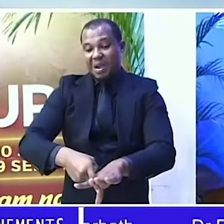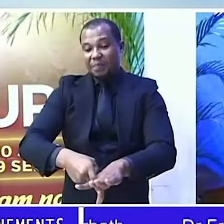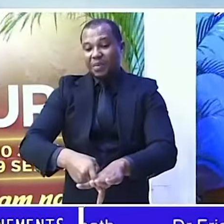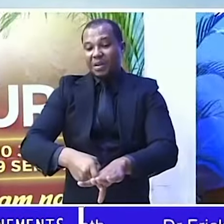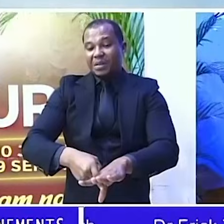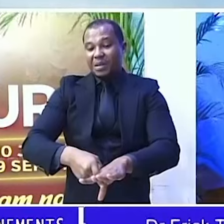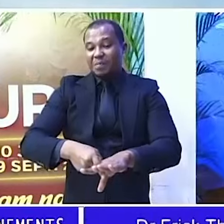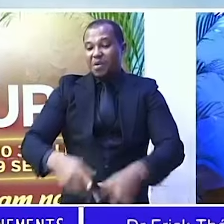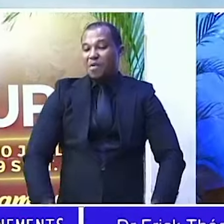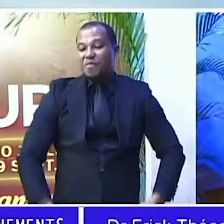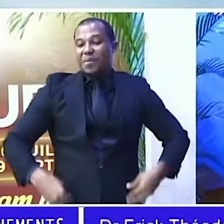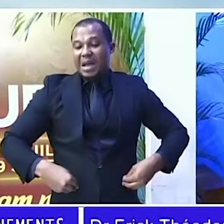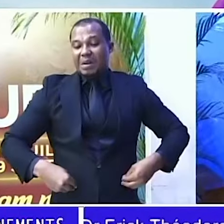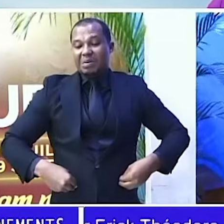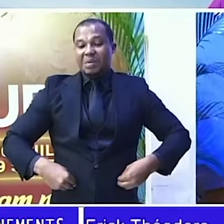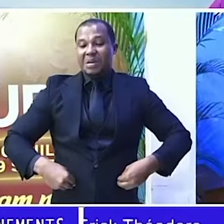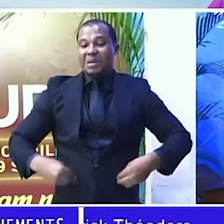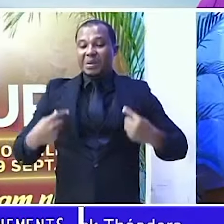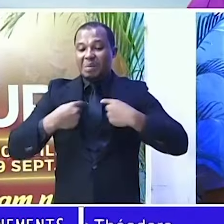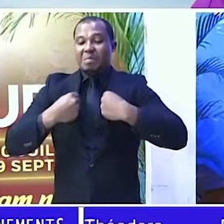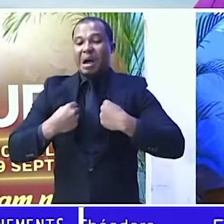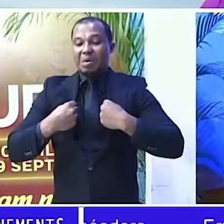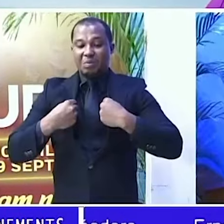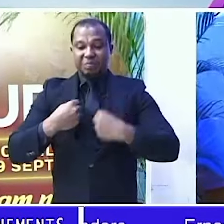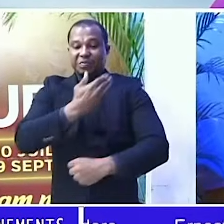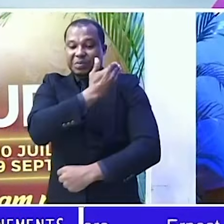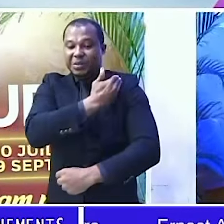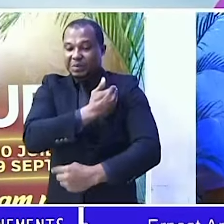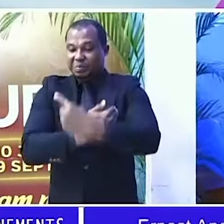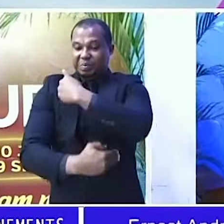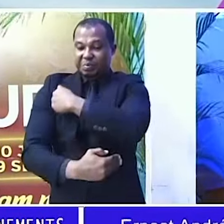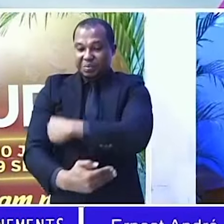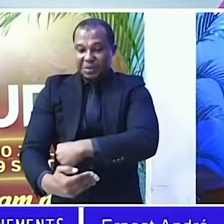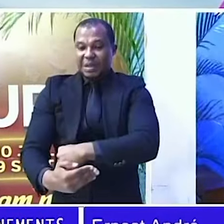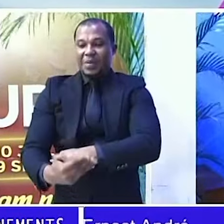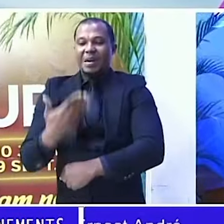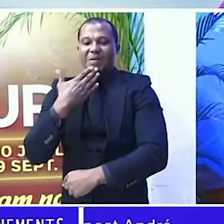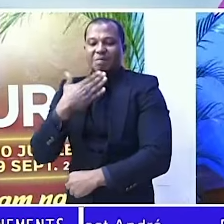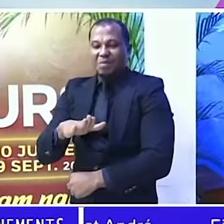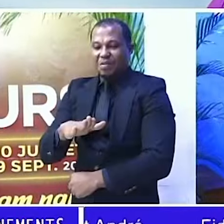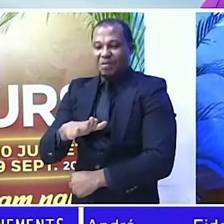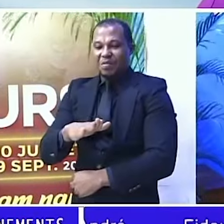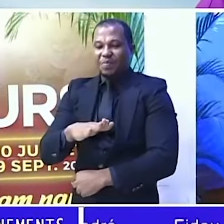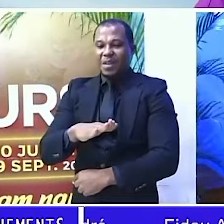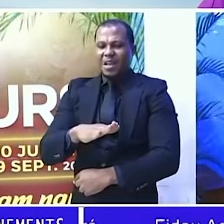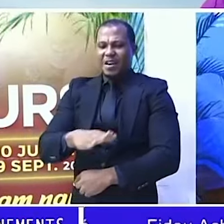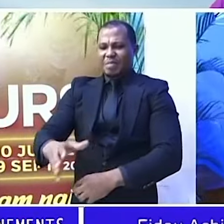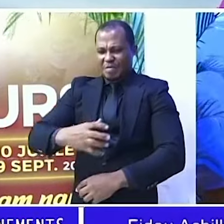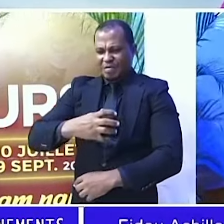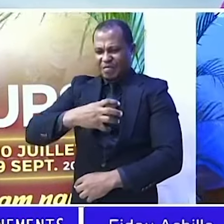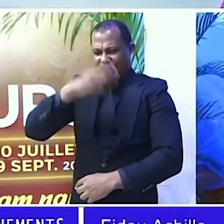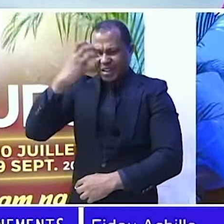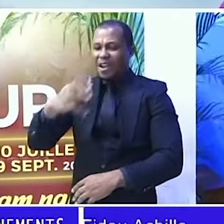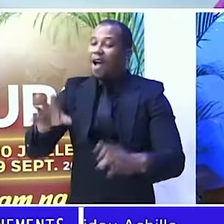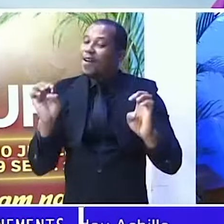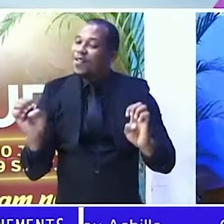a bretel li sou li et puis li vini et puis pi mauvais des fois sou moun ki ta di font ti effort